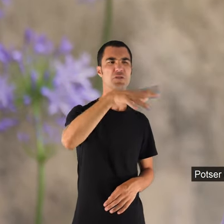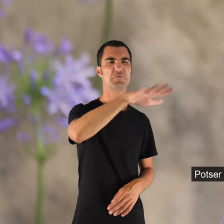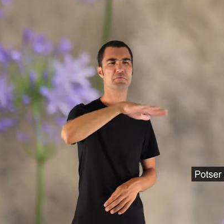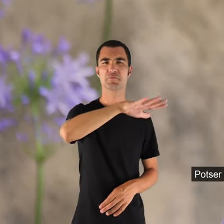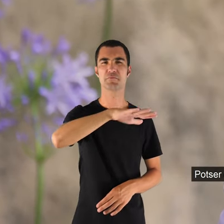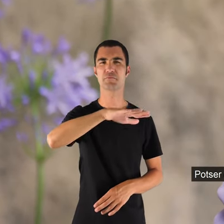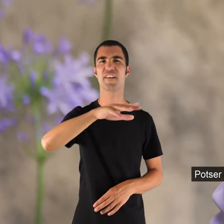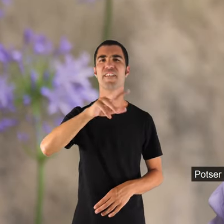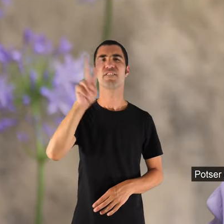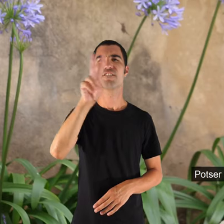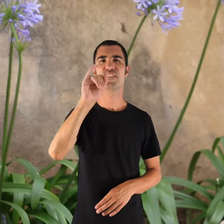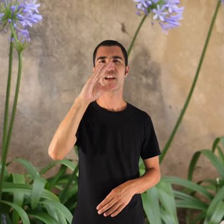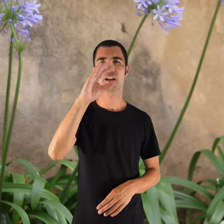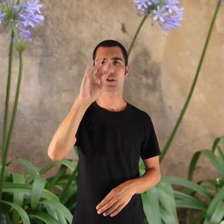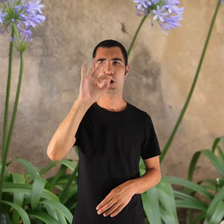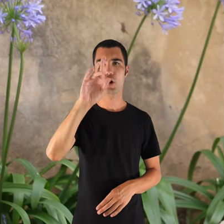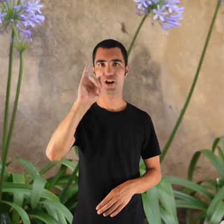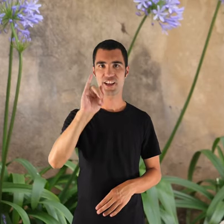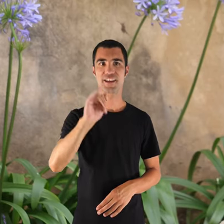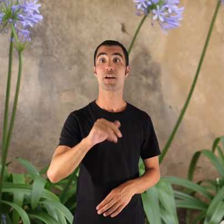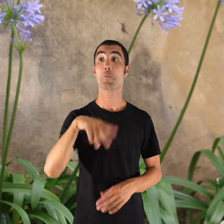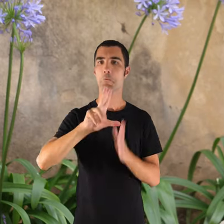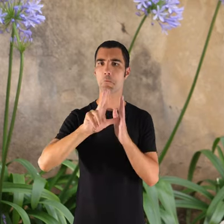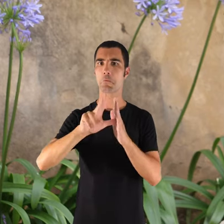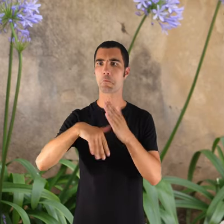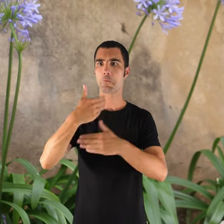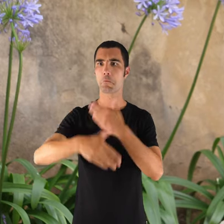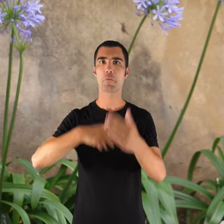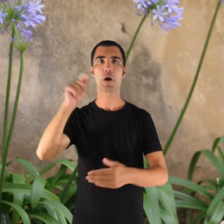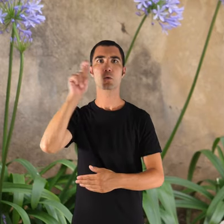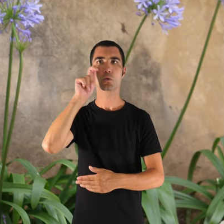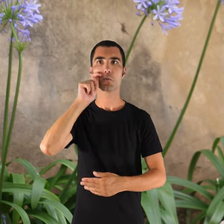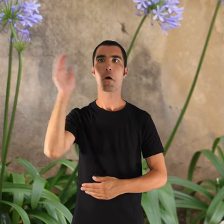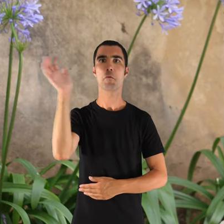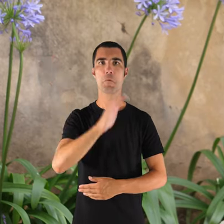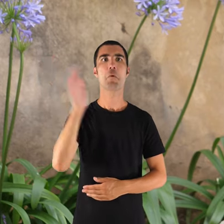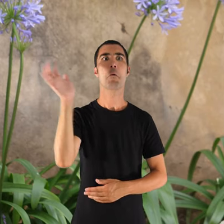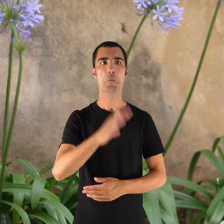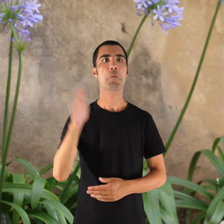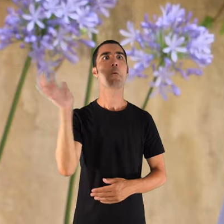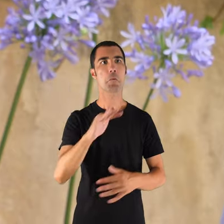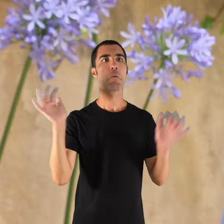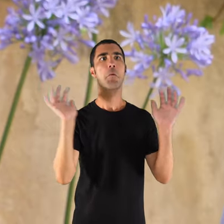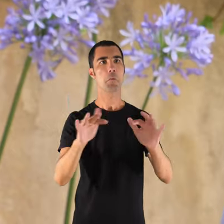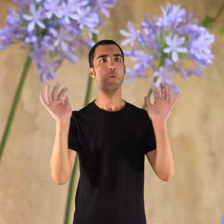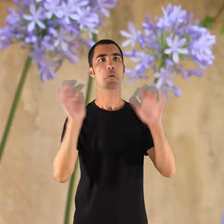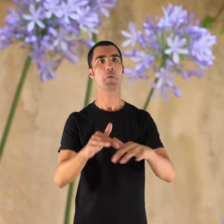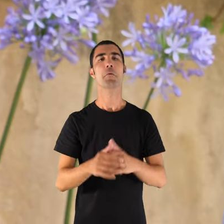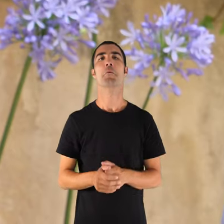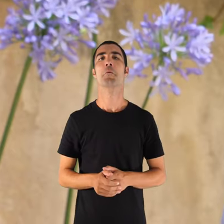no sé, en el Vittori. Ara han començat a venir turistes i això, i de